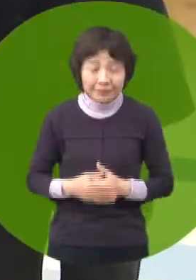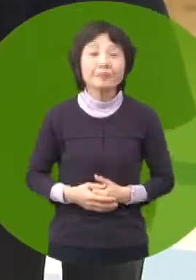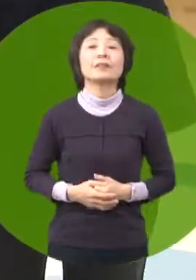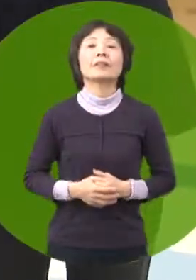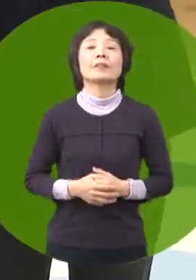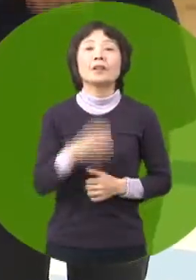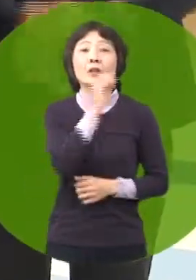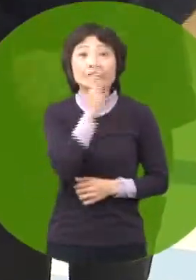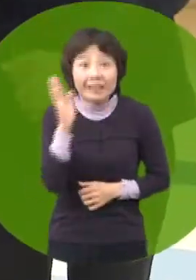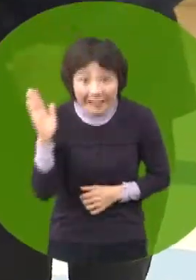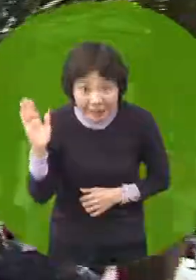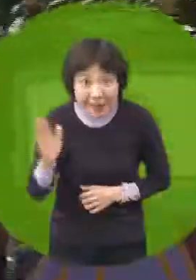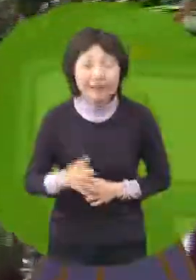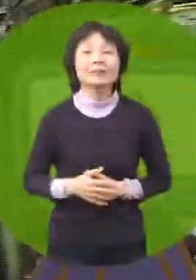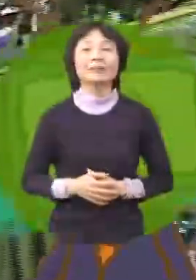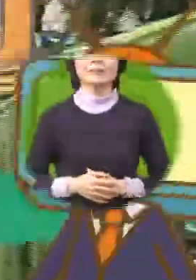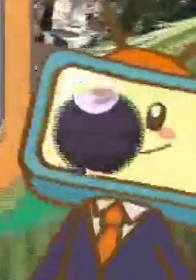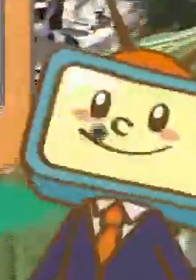よろしくお願いします。